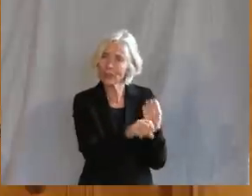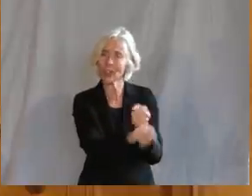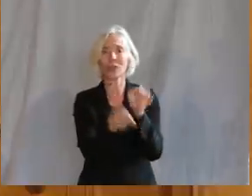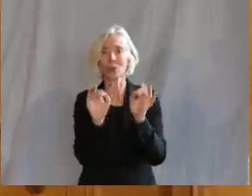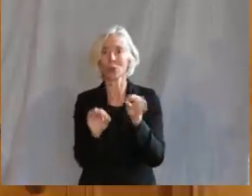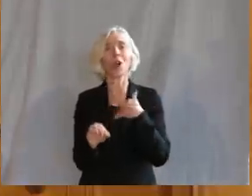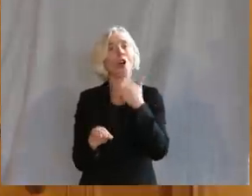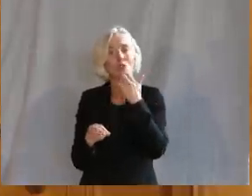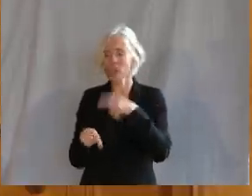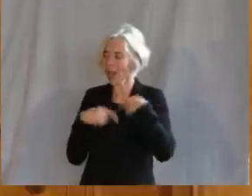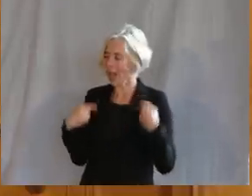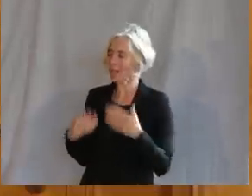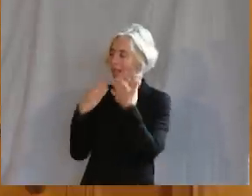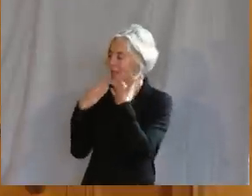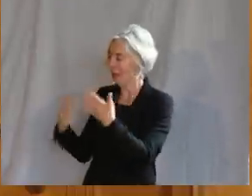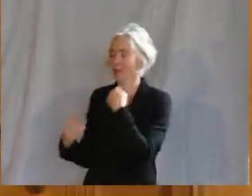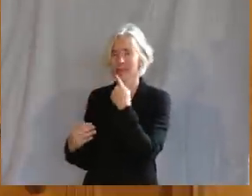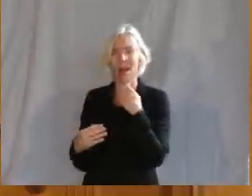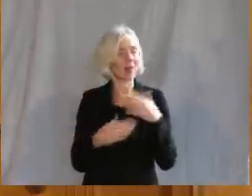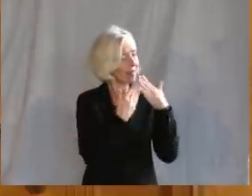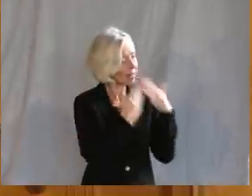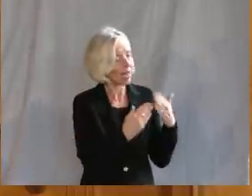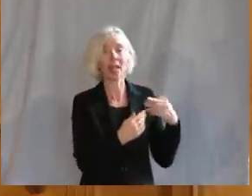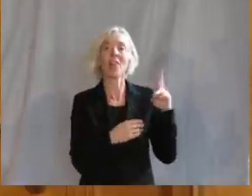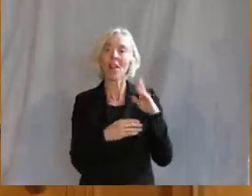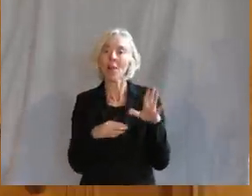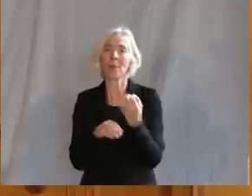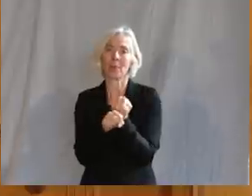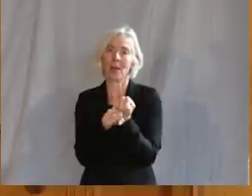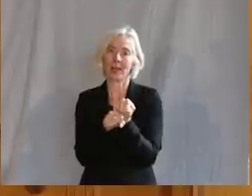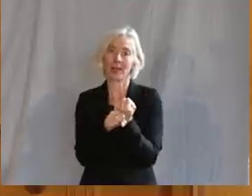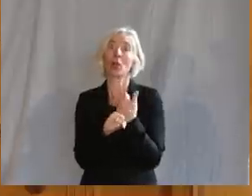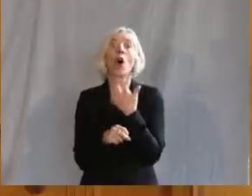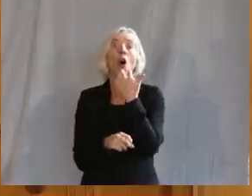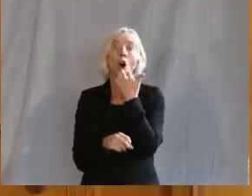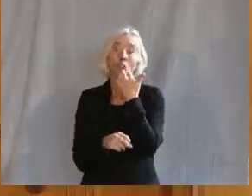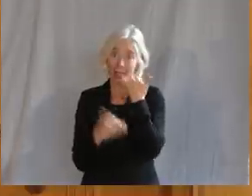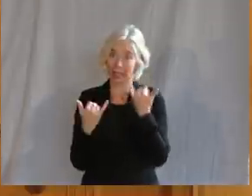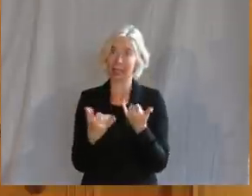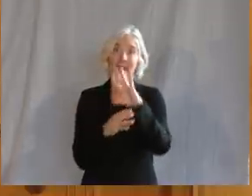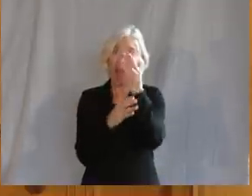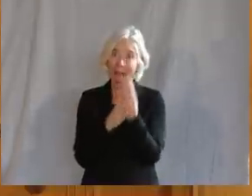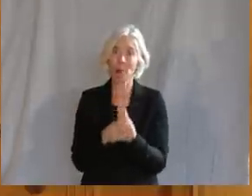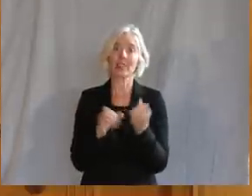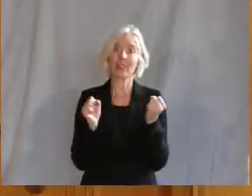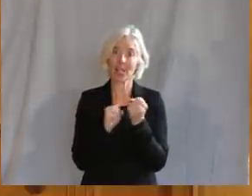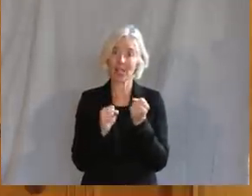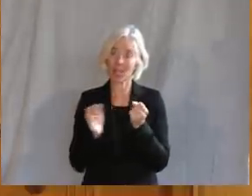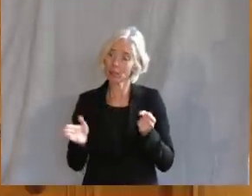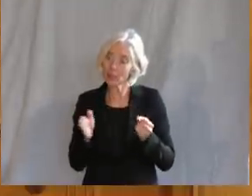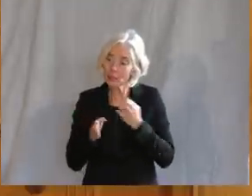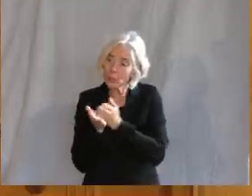Beteiligten bedanken. Nun gilt es aber eben auch, in den Kitas und Schulen gut durch den Herbst und Winter zu kommen. Dafür müssen wir